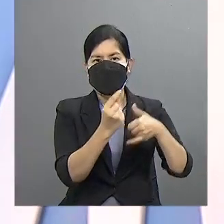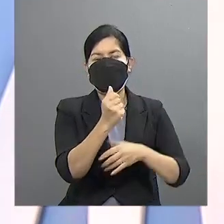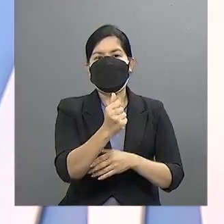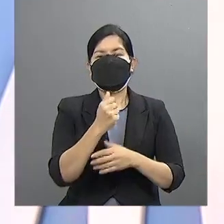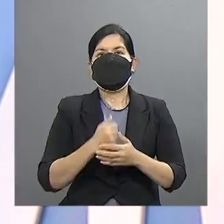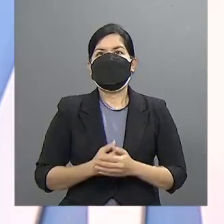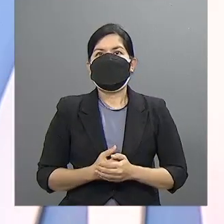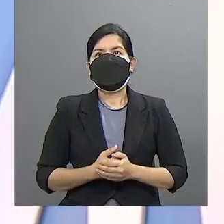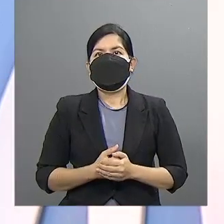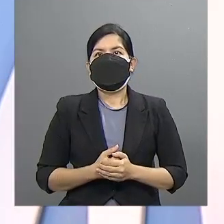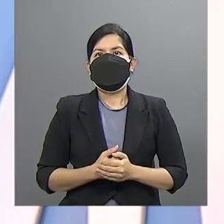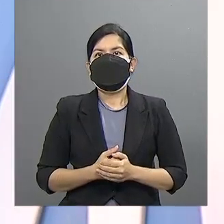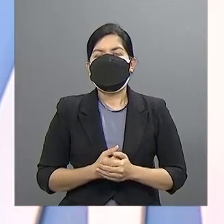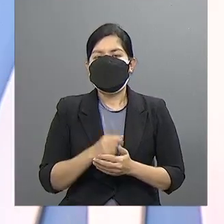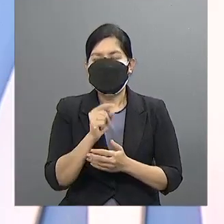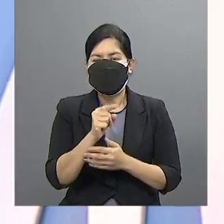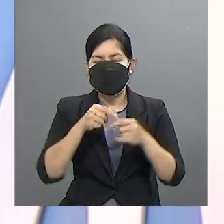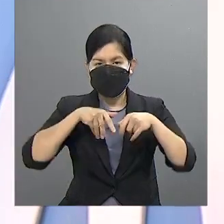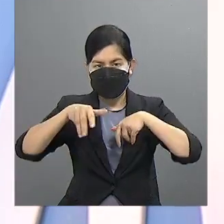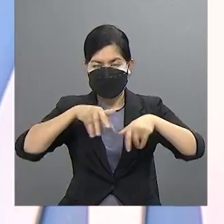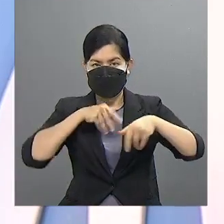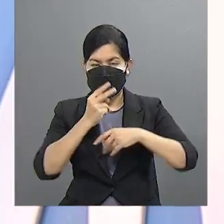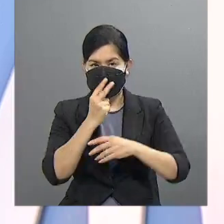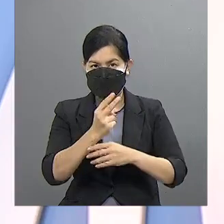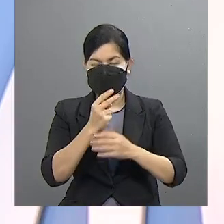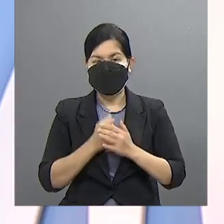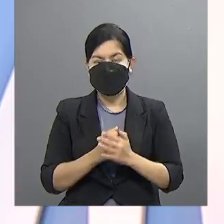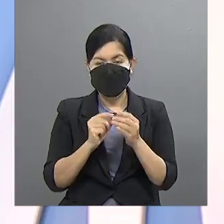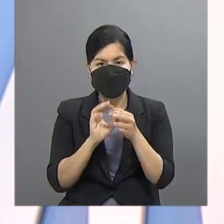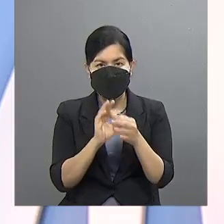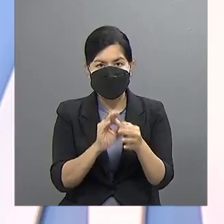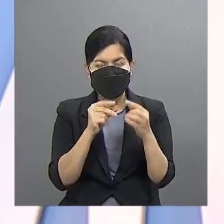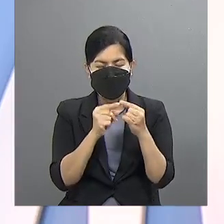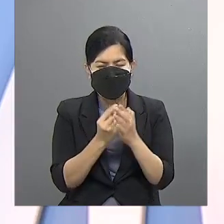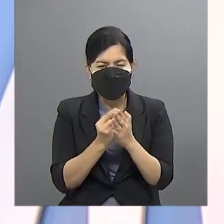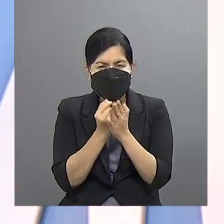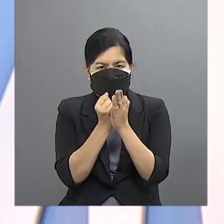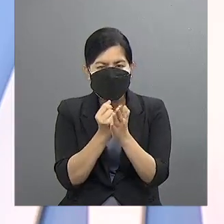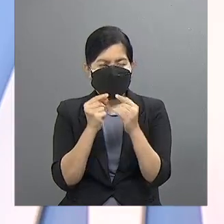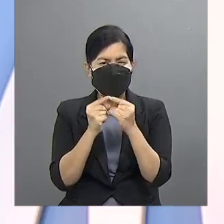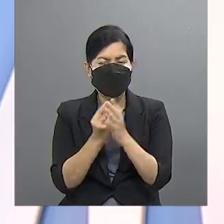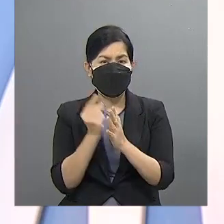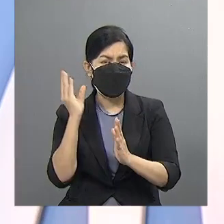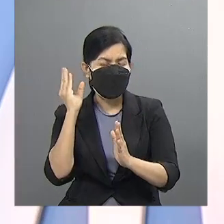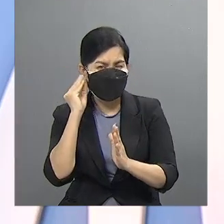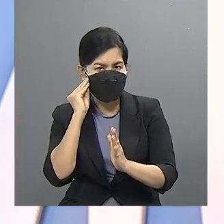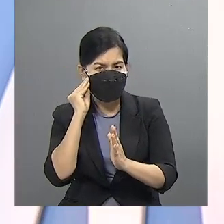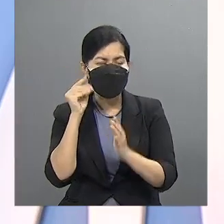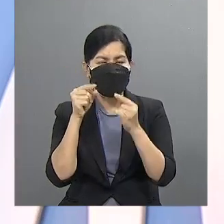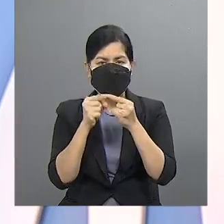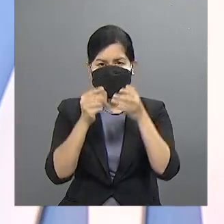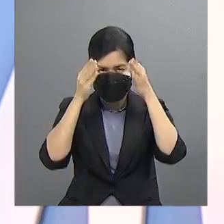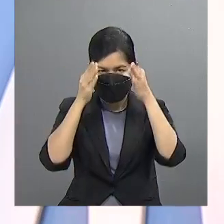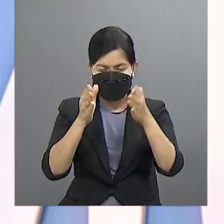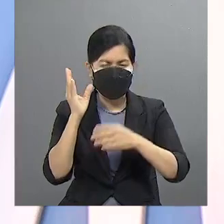จากคลิปนี้เราเชื่อว่าคุณผู้ชมจะได้เห็นแล้วนะคะว่าการฟังเชิงลึกฟังอย่างตั้งใจและเข้าใจสำคัญอย่างไรที่สำคัญค่ะ